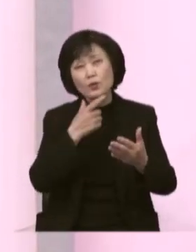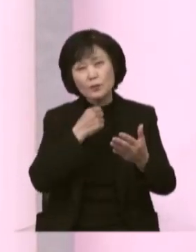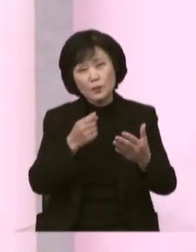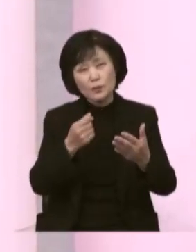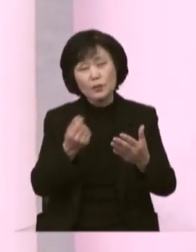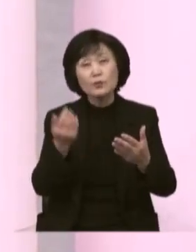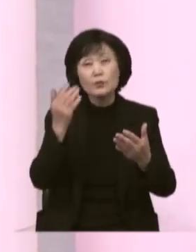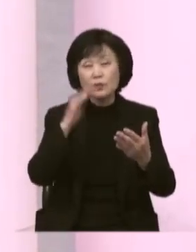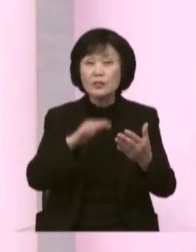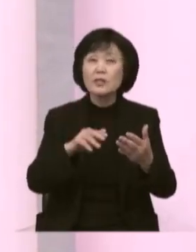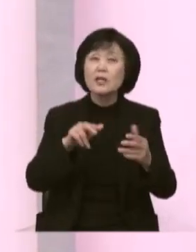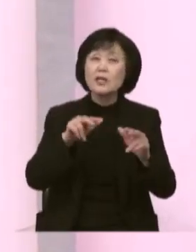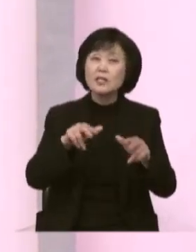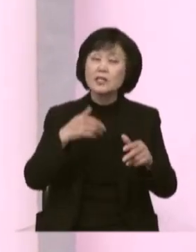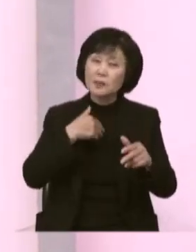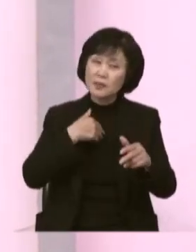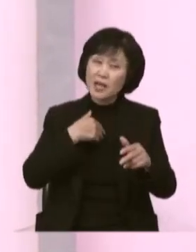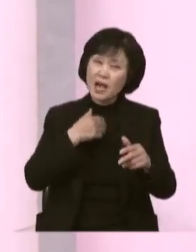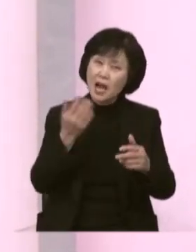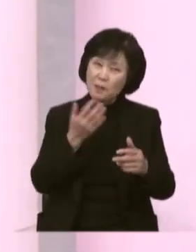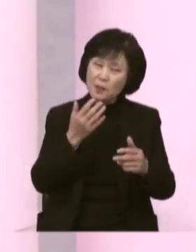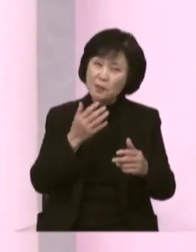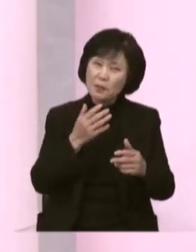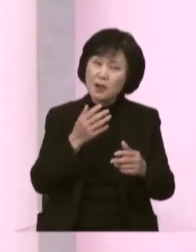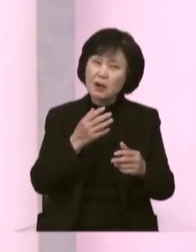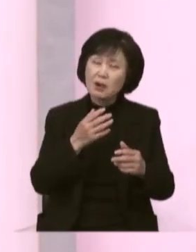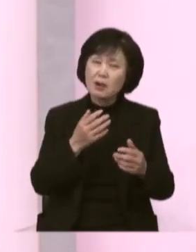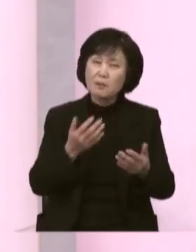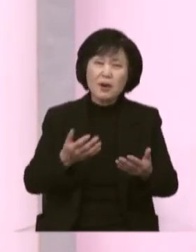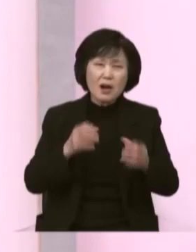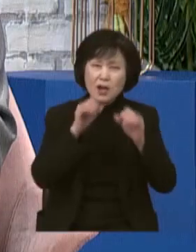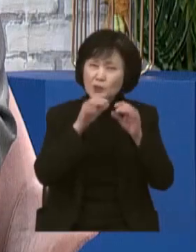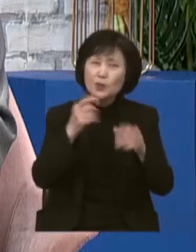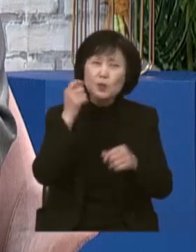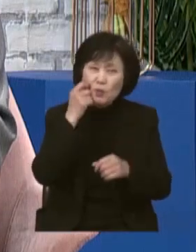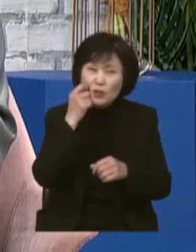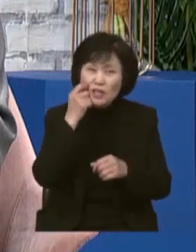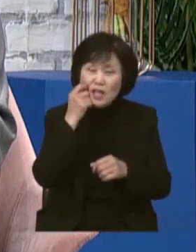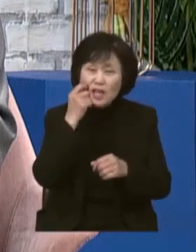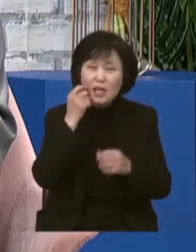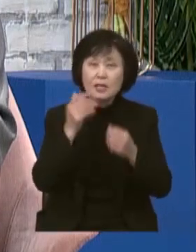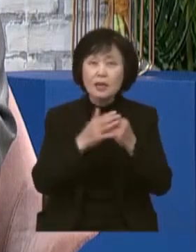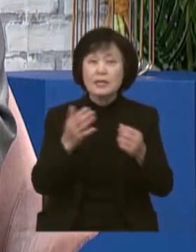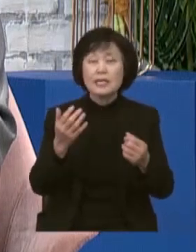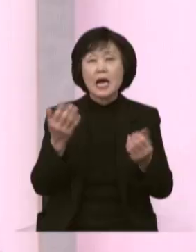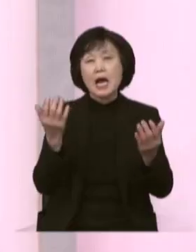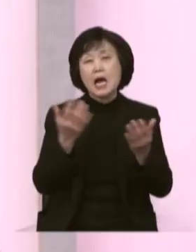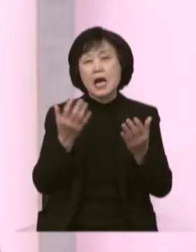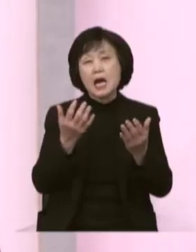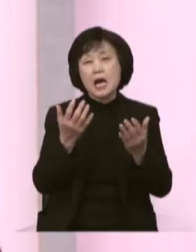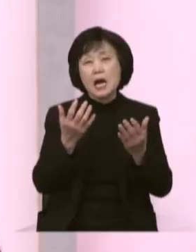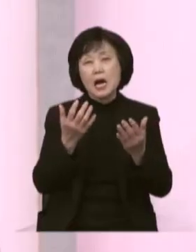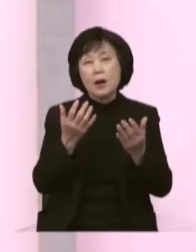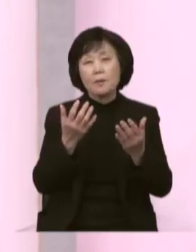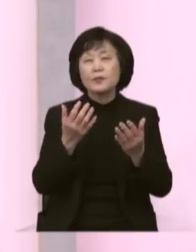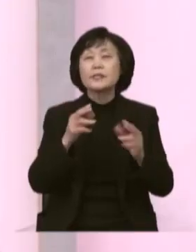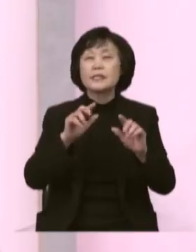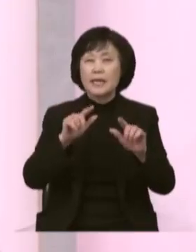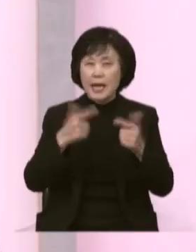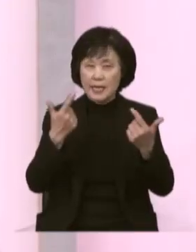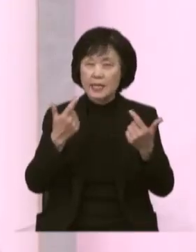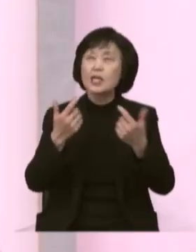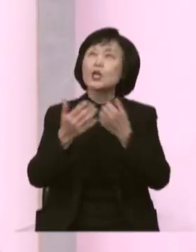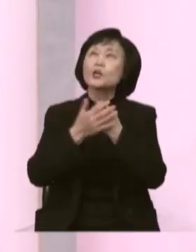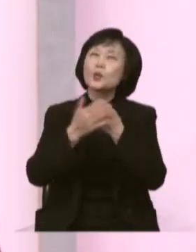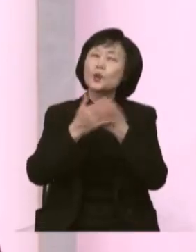여기저기가 아파. 그럼 내가 봉사도 못하잖아. 그러니까 나 안 아프게